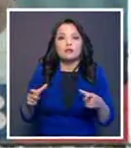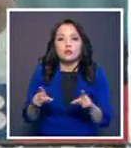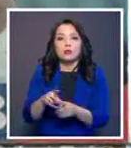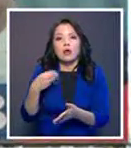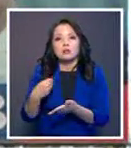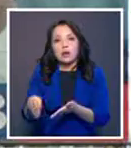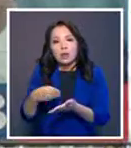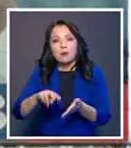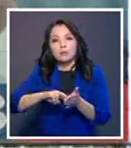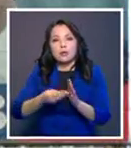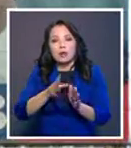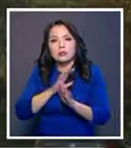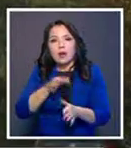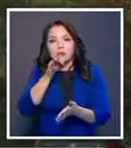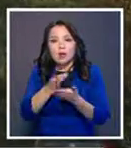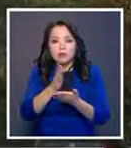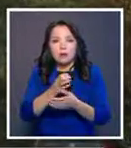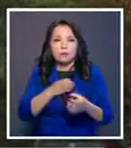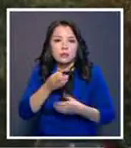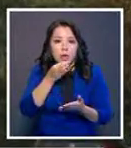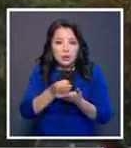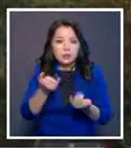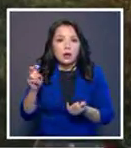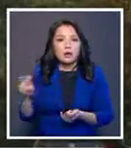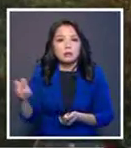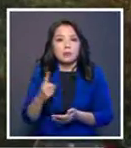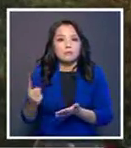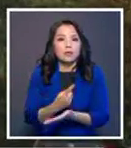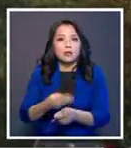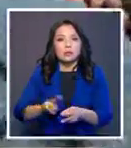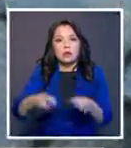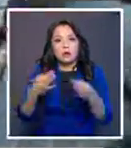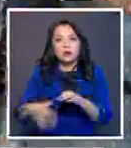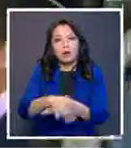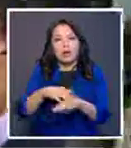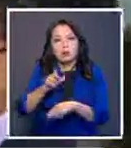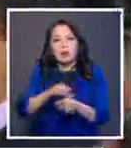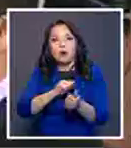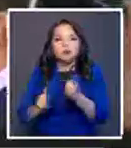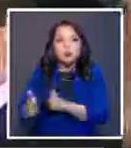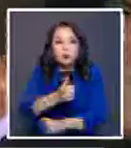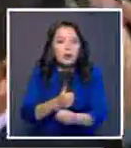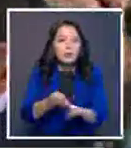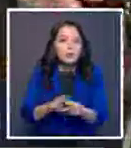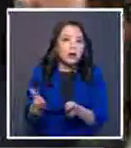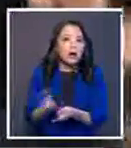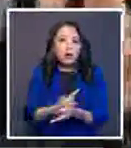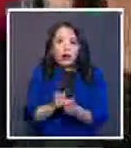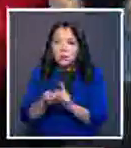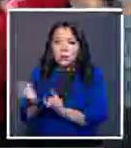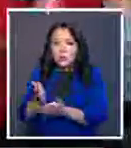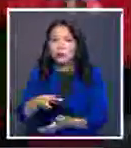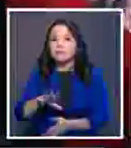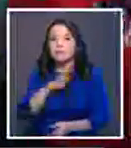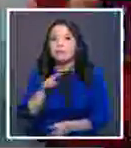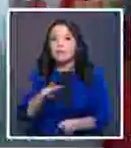алаңдатпай қоймайды. Естеріңізге сала кетсек, Қырғызстанда билік алғаш рет бейбіт жолмен ауысып жатыр. Алдын ала мәліметтерге қарағанда, бұрынғы